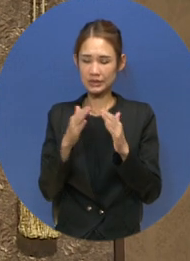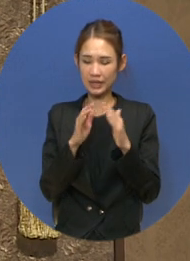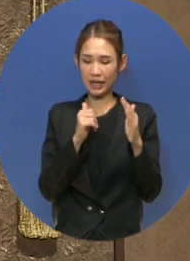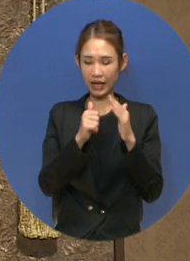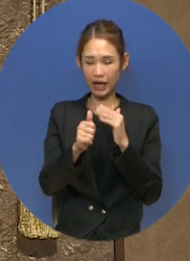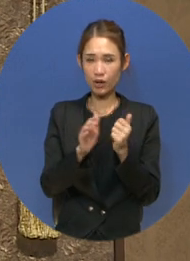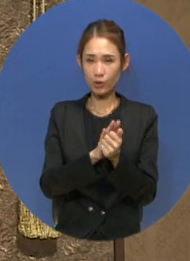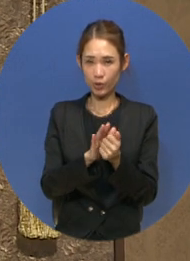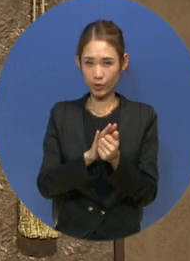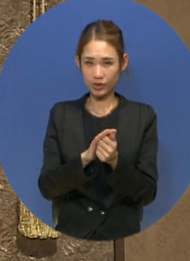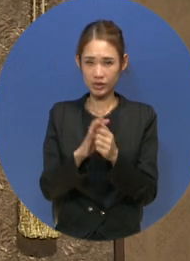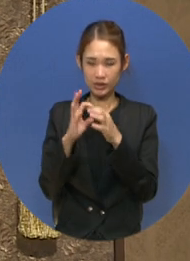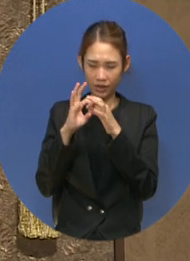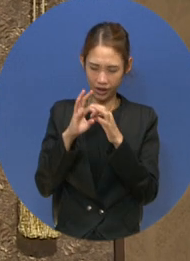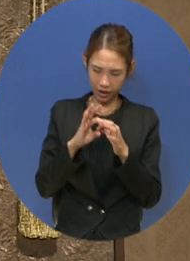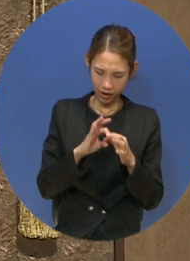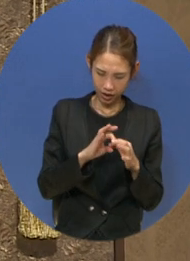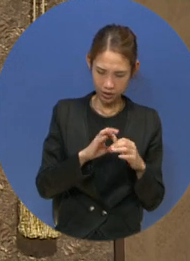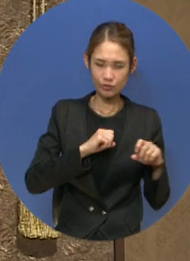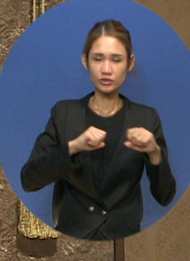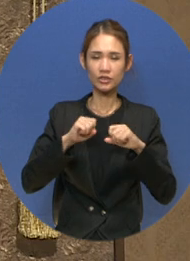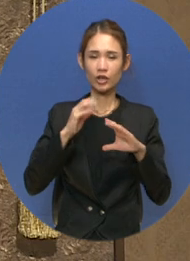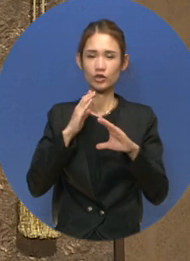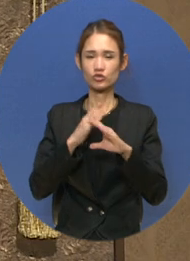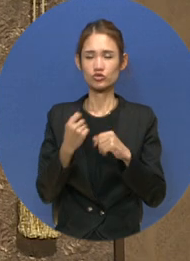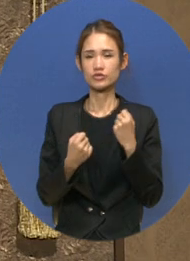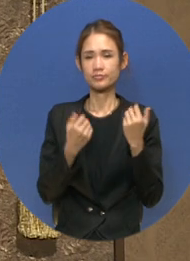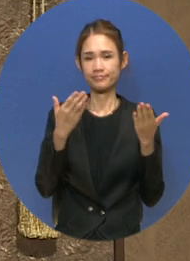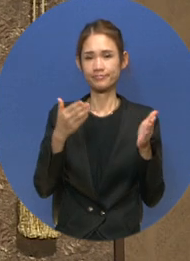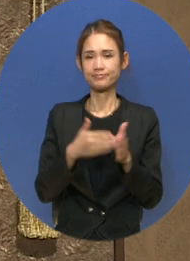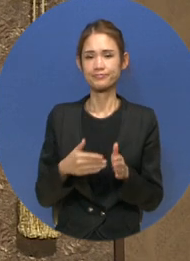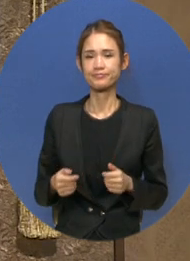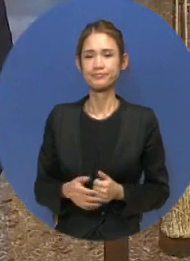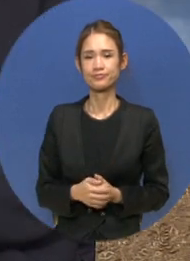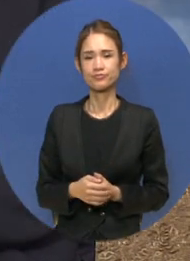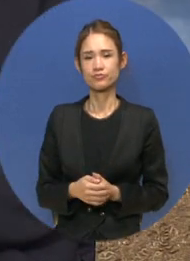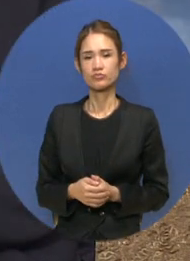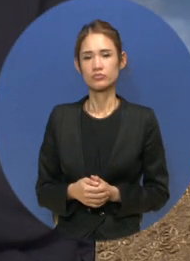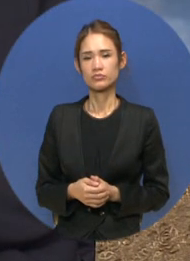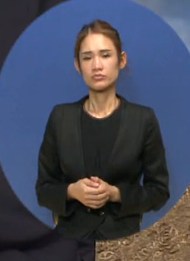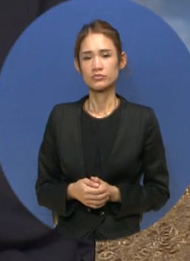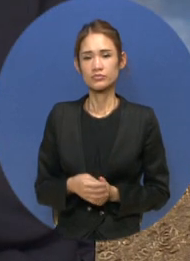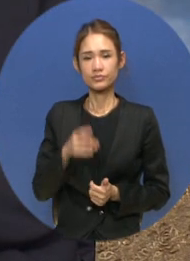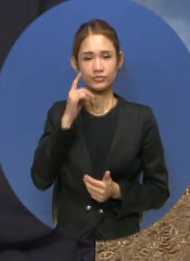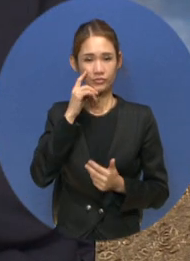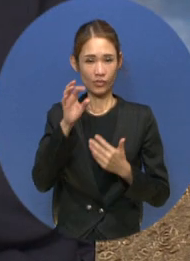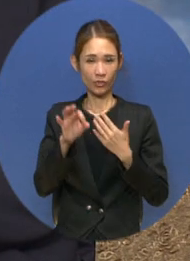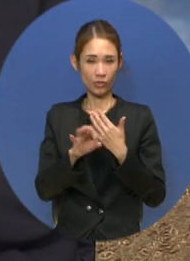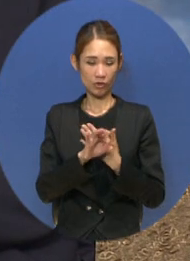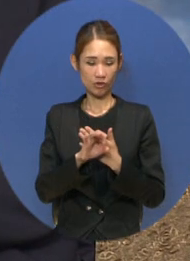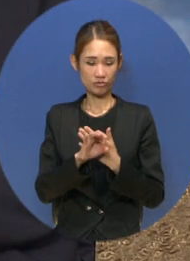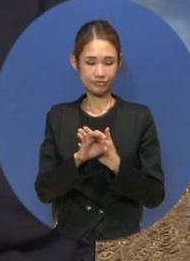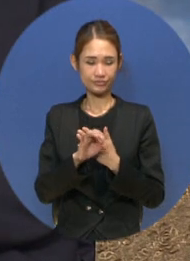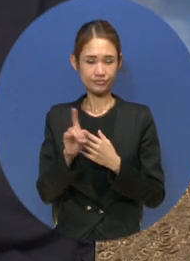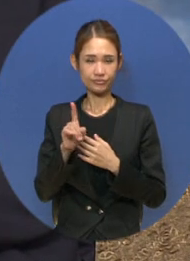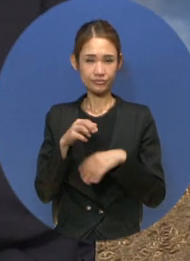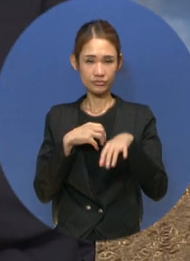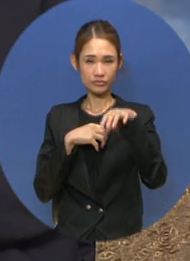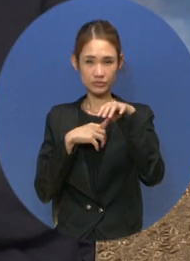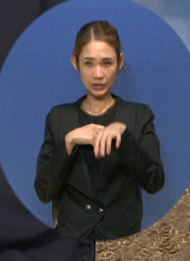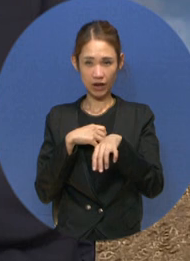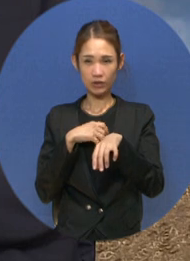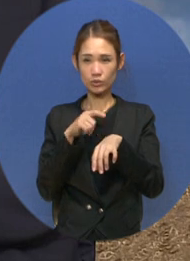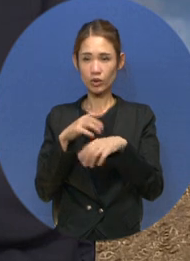서비스는 지속적으로 지금 시행하고 있다, 이렇게 말씀드릴 수 있습니다. 네. 근데 이제 만약에 한